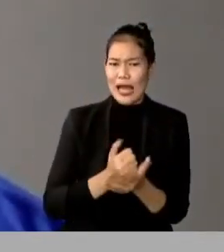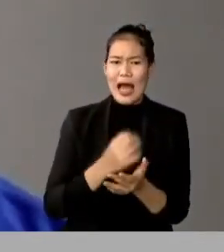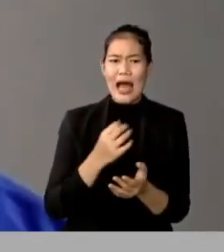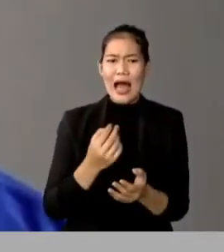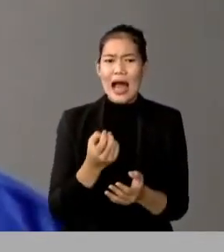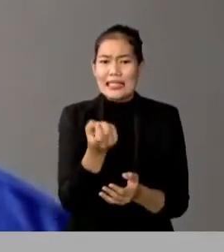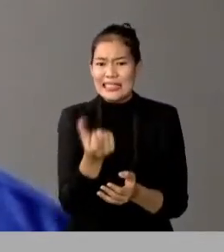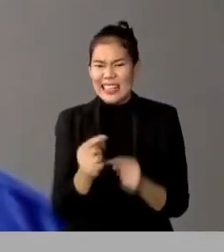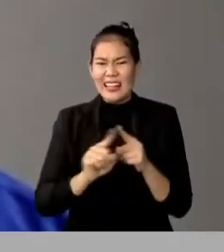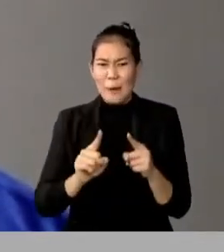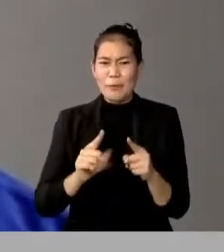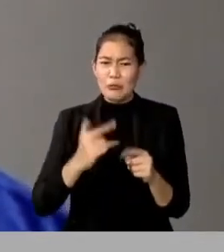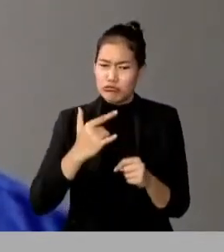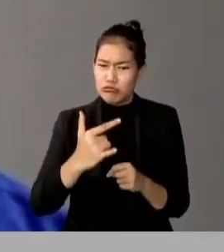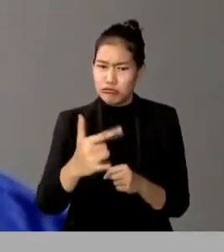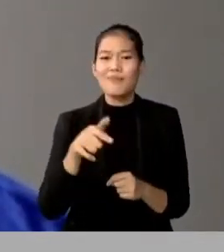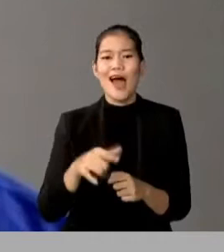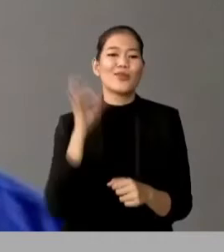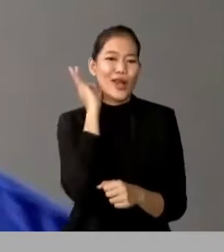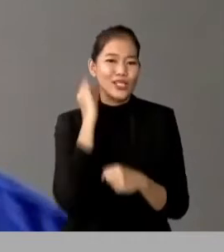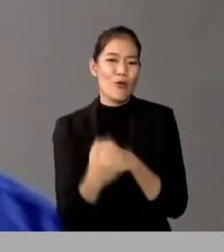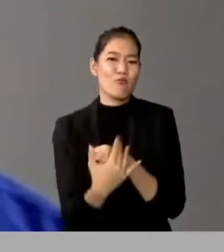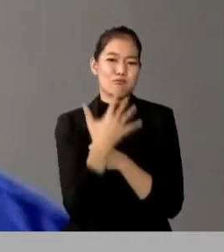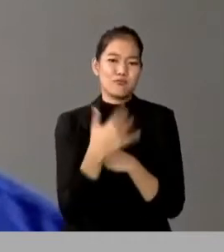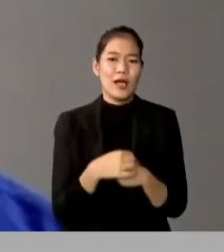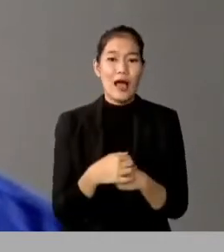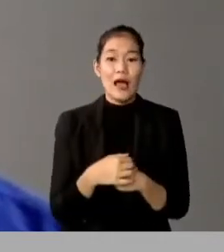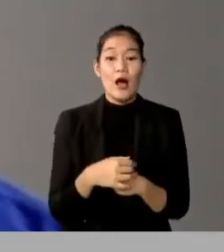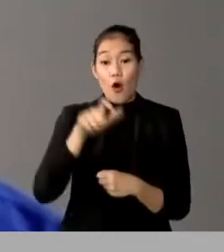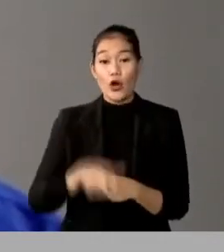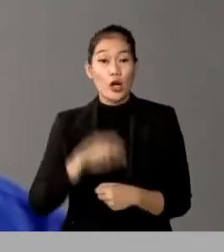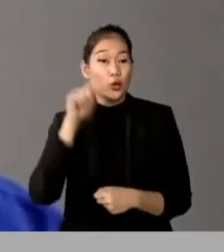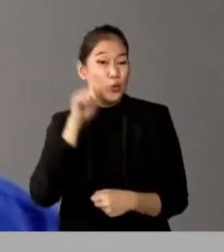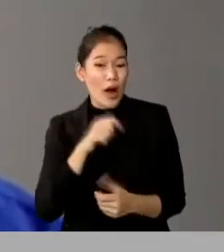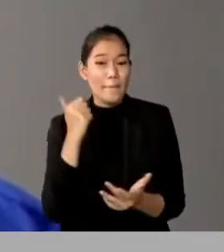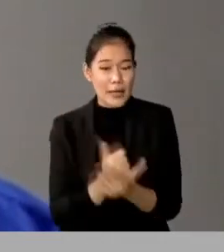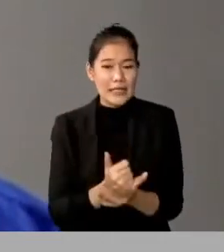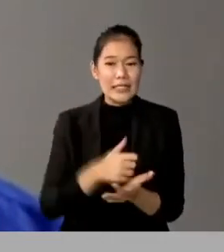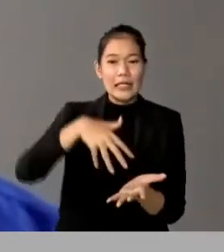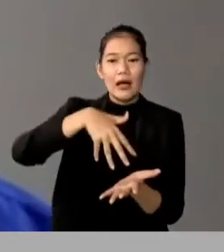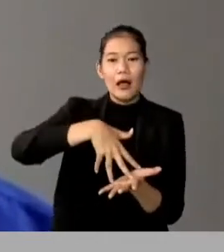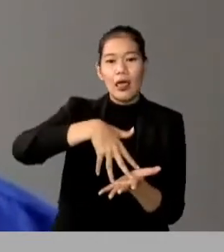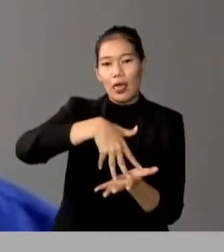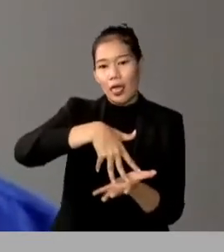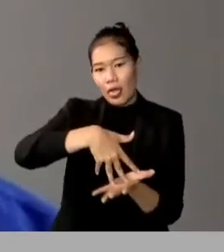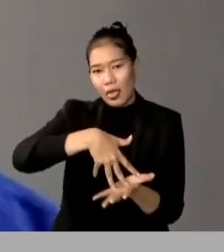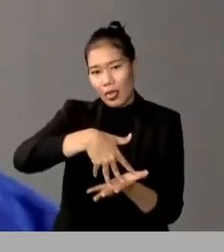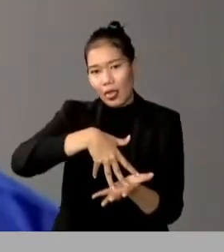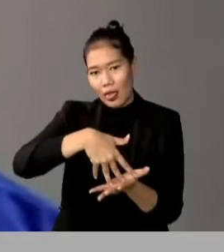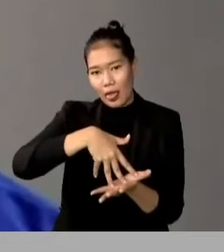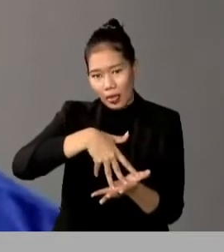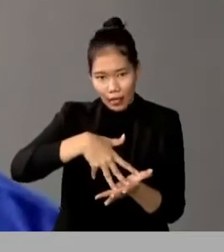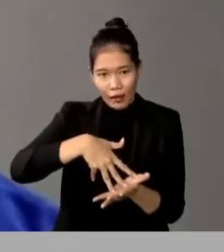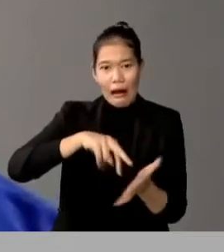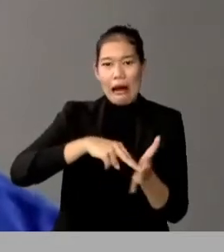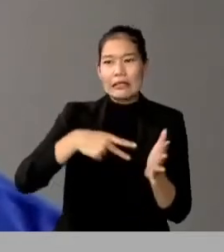meningkatkan risiko untuk terjadinya infeksi dan mereka itu mudah sekali jatuh dalam kondisi Renta atau Pril yang